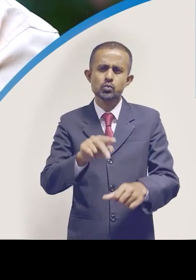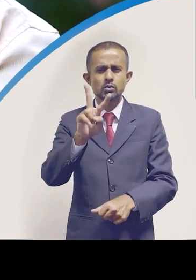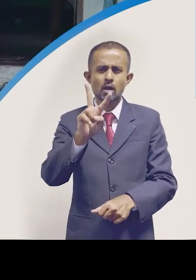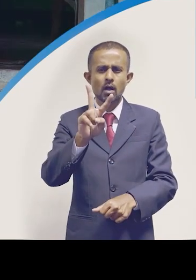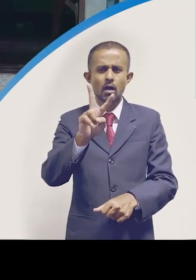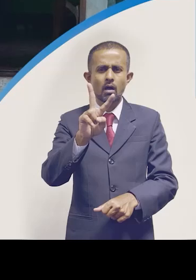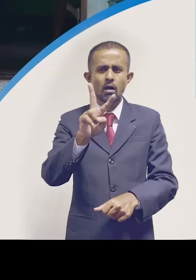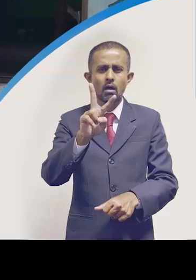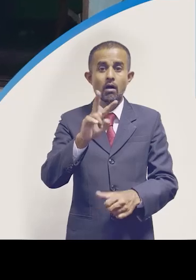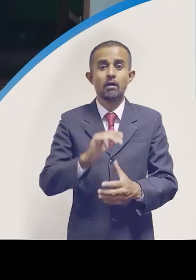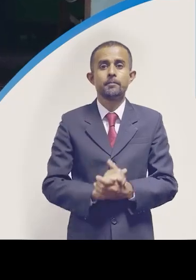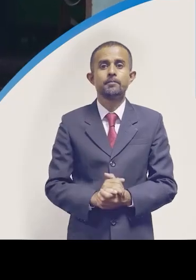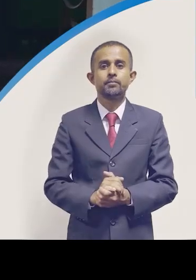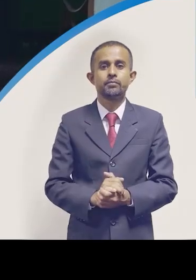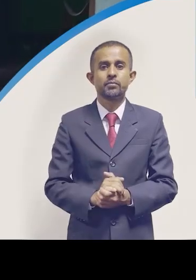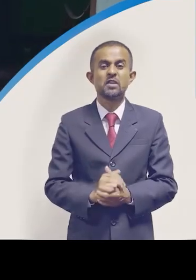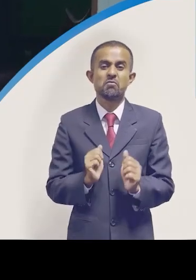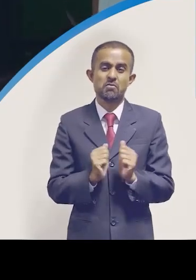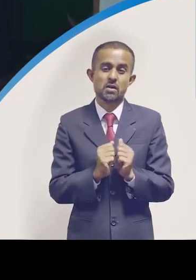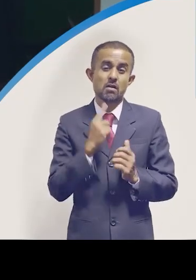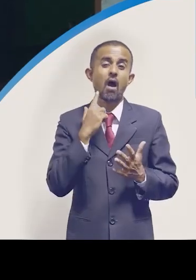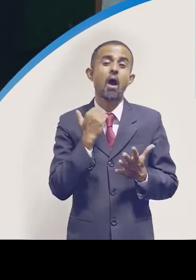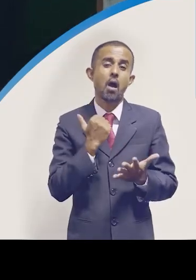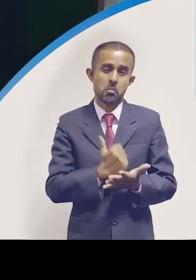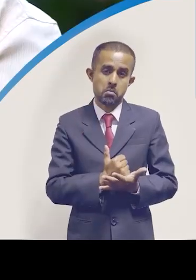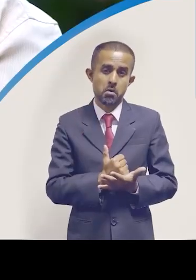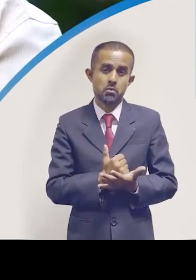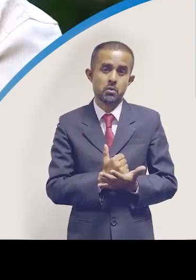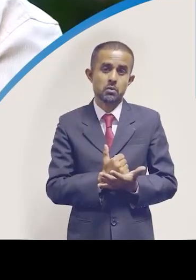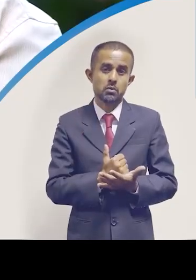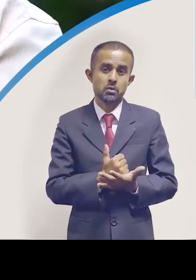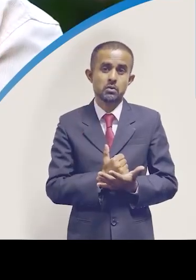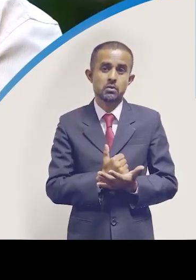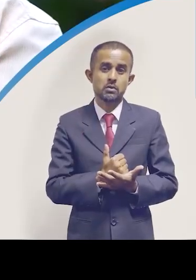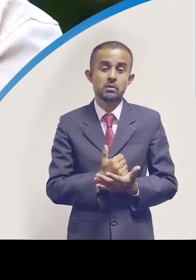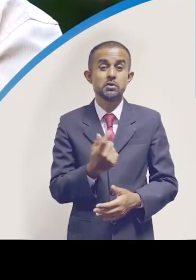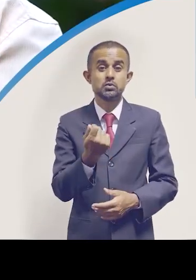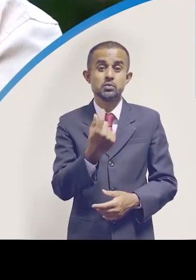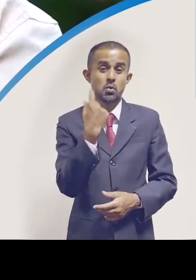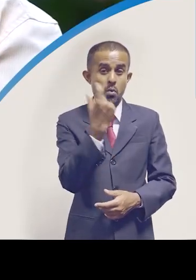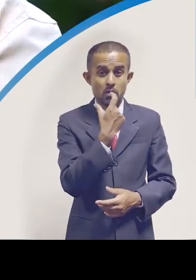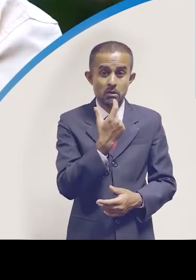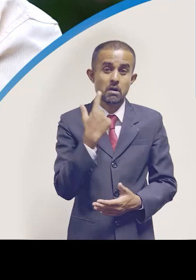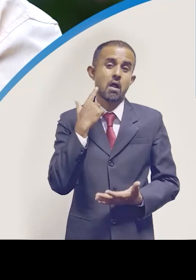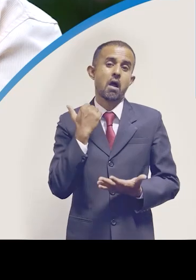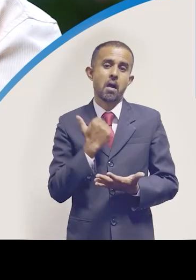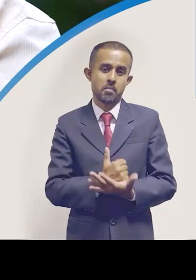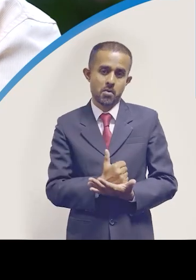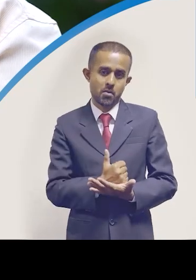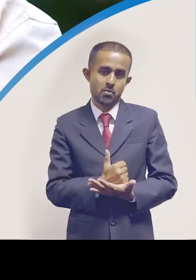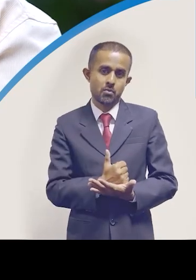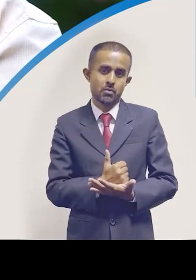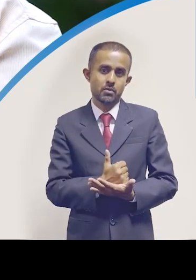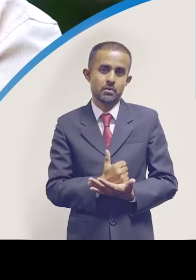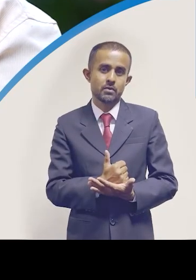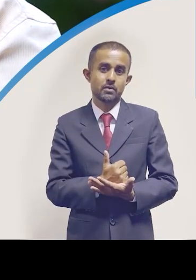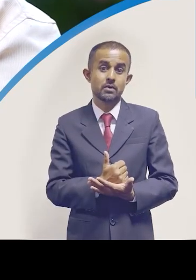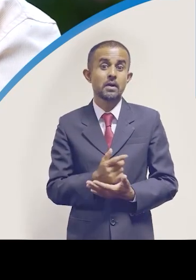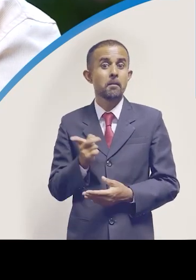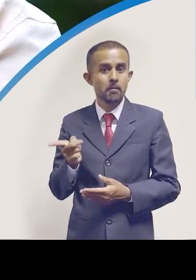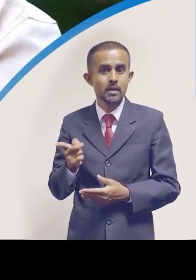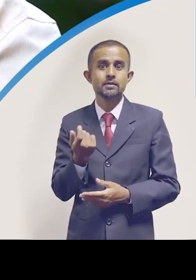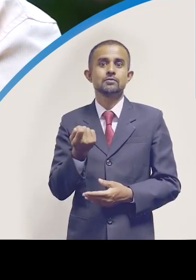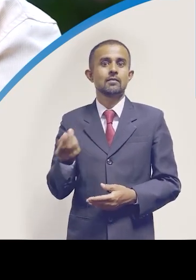එකහමාරක් දෙකක් වගේ වෙනවා. ඒක නිසා මේ වැඩ කරන්න අමාරුයි. ඒ කියන්නේ මුදල් හොයන්න අමාරුයි. එන්නේ ඒක